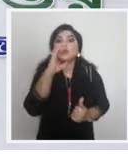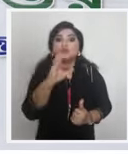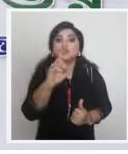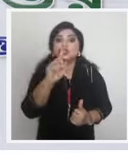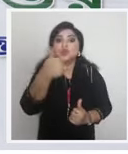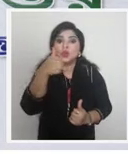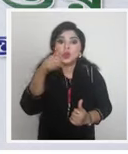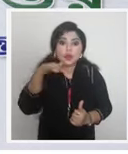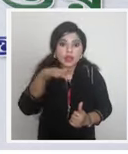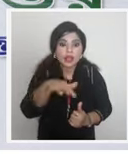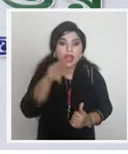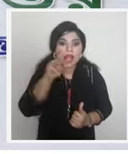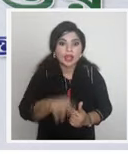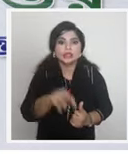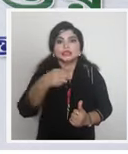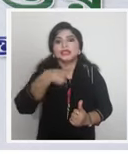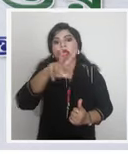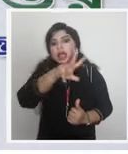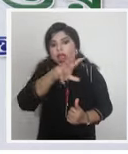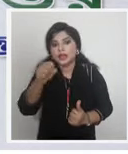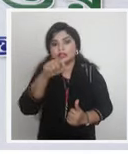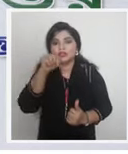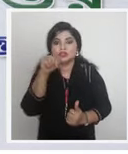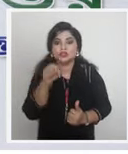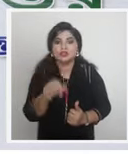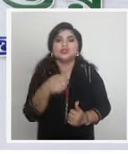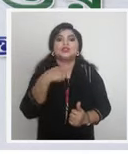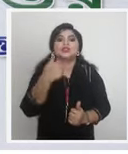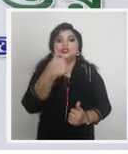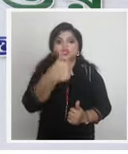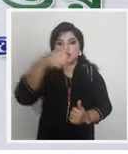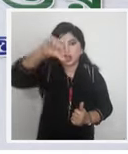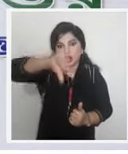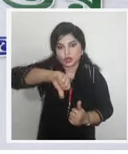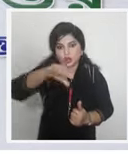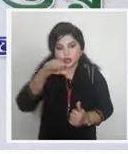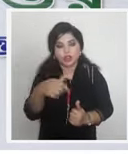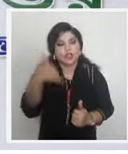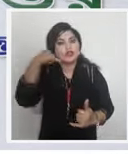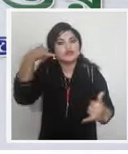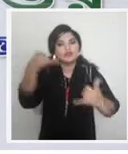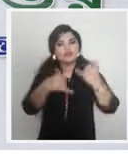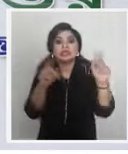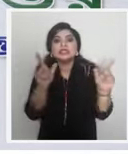1,89,169টি এবং এ পর্যন্ত ফোন কল গ্রহণ করা হয়েছে